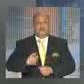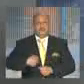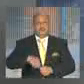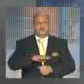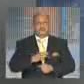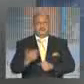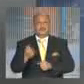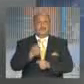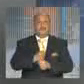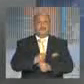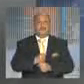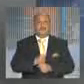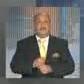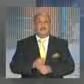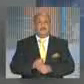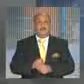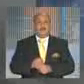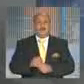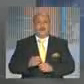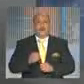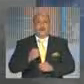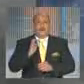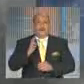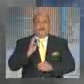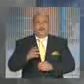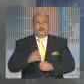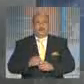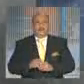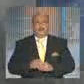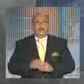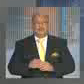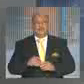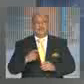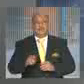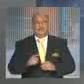إقليميا تحت عنوان الفلاحة البيولوجية محرك للتنمية